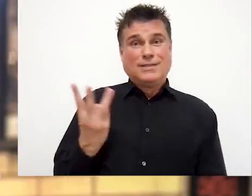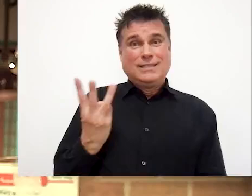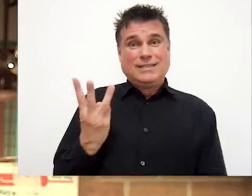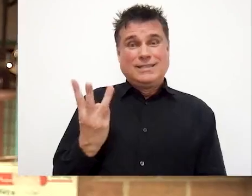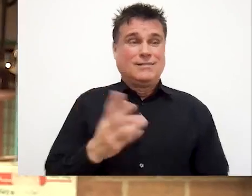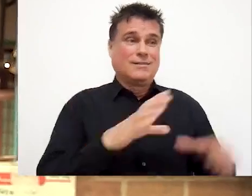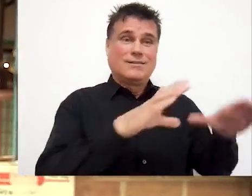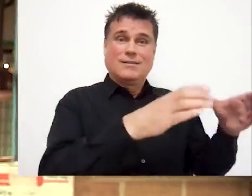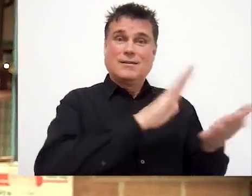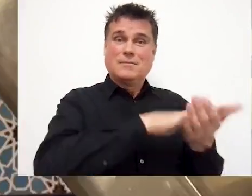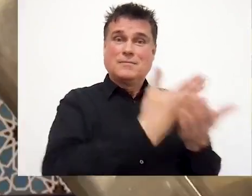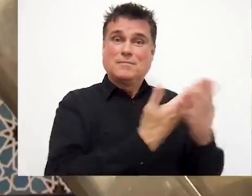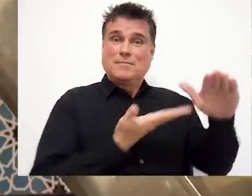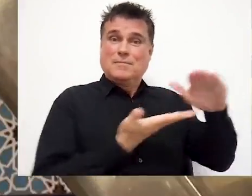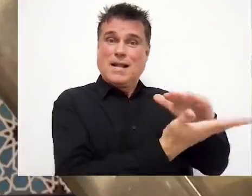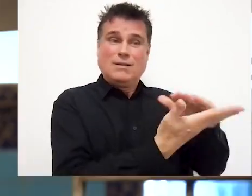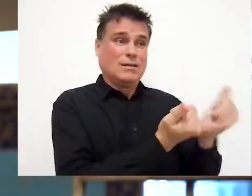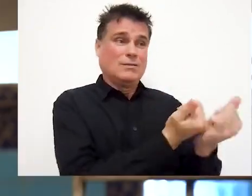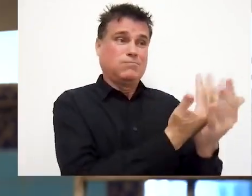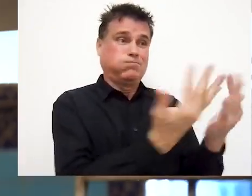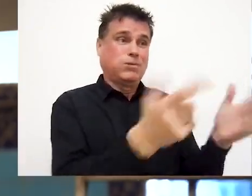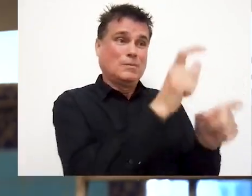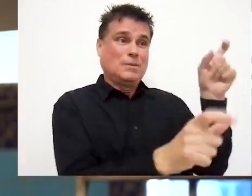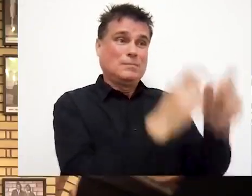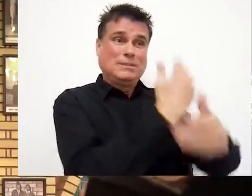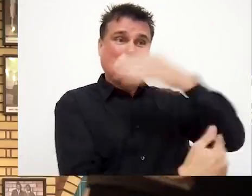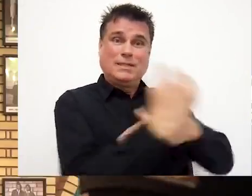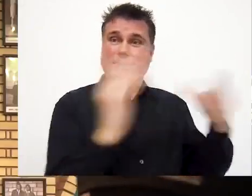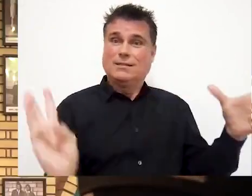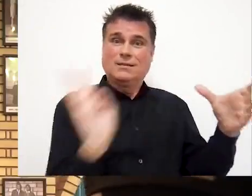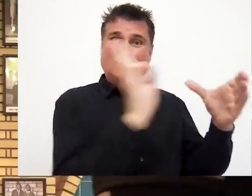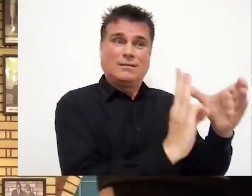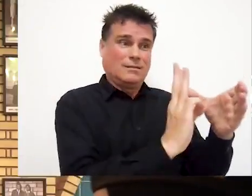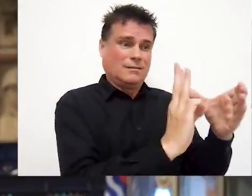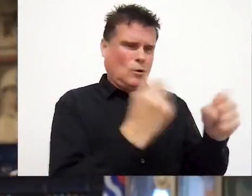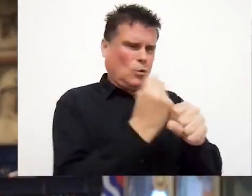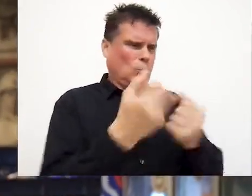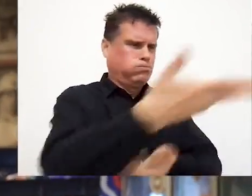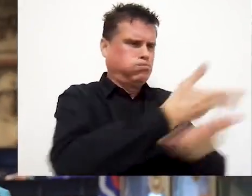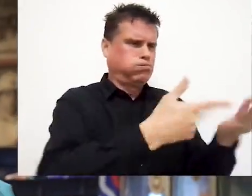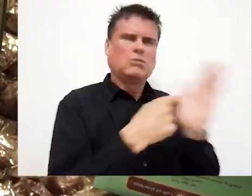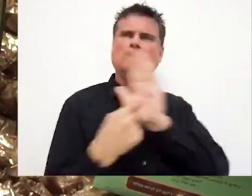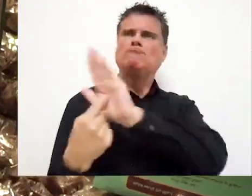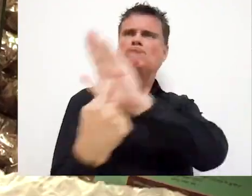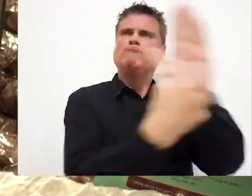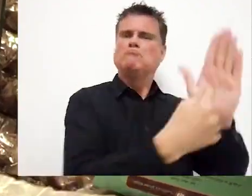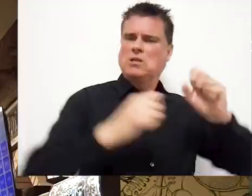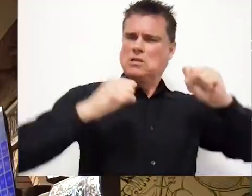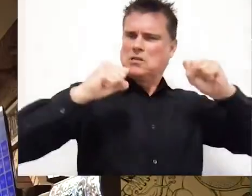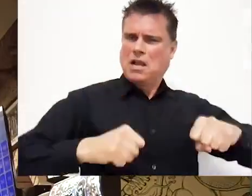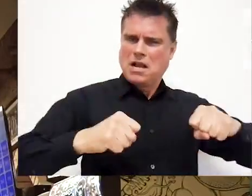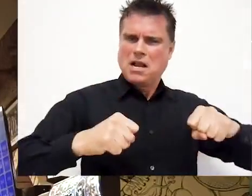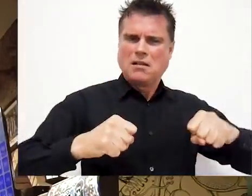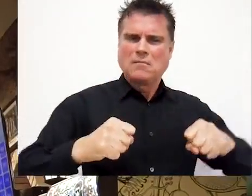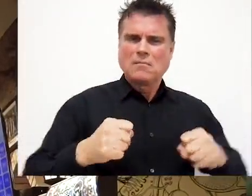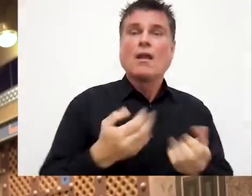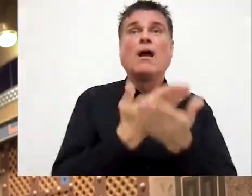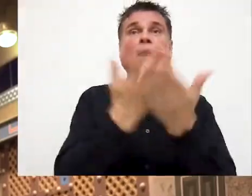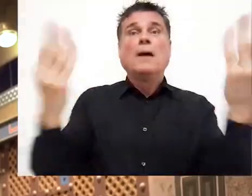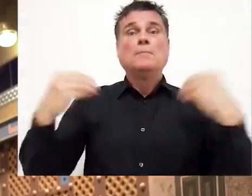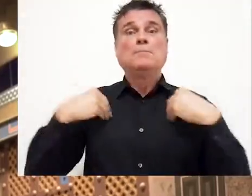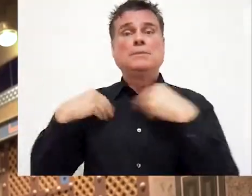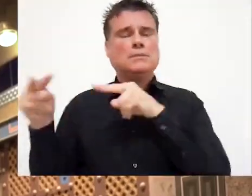Fatima, Shams, Ayat, and the other employees at the bakery show that people with disabilities can thrive in the